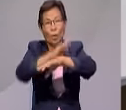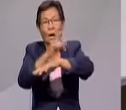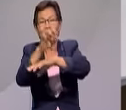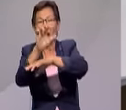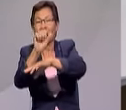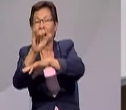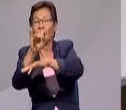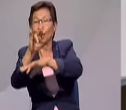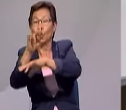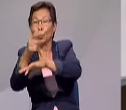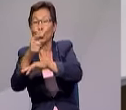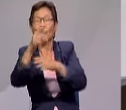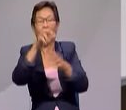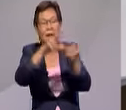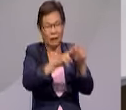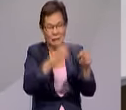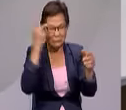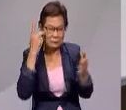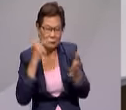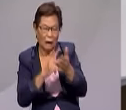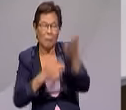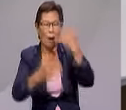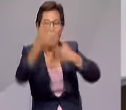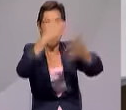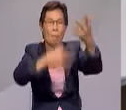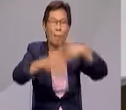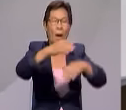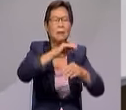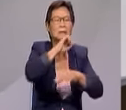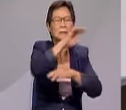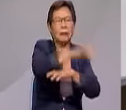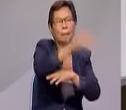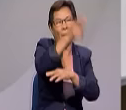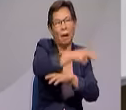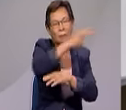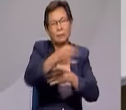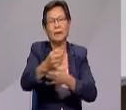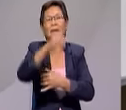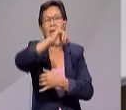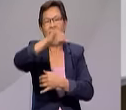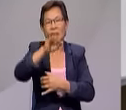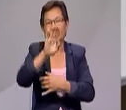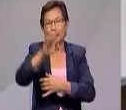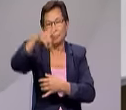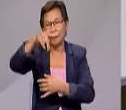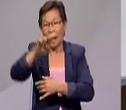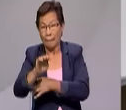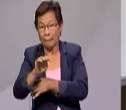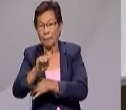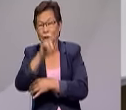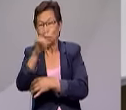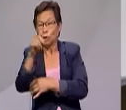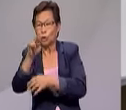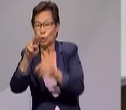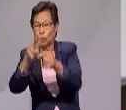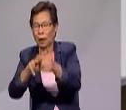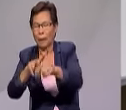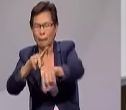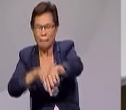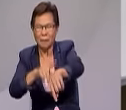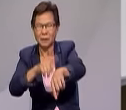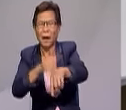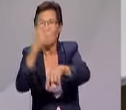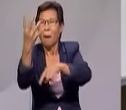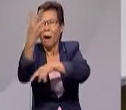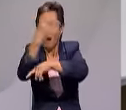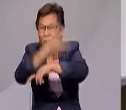Kelang dikesan menjadi kawasan pembakaran sampah haram. Jabatan Bomba dan Penyelamat Malaysia JBPM Zon Kelang mengambil masa